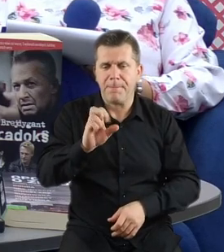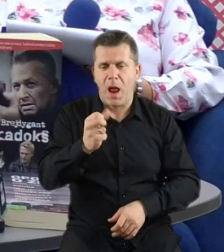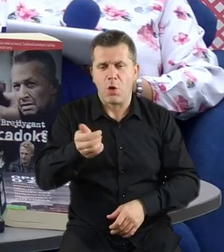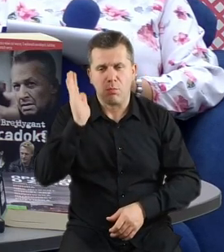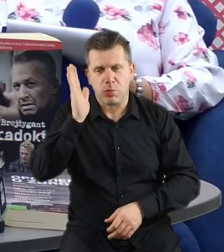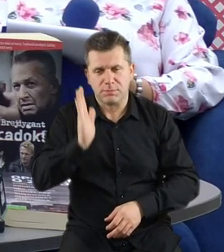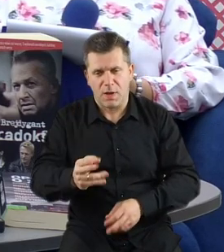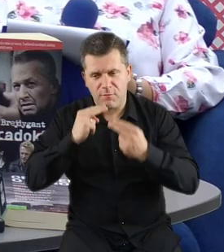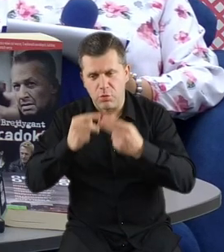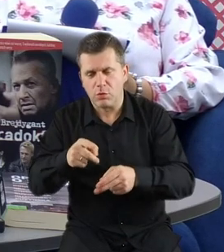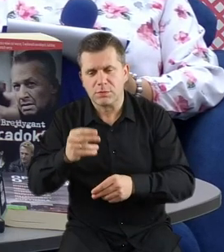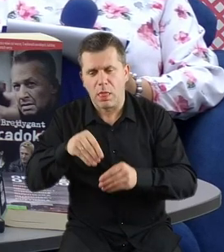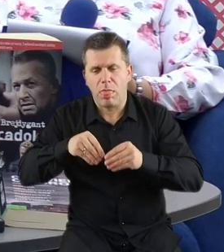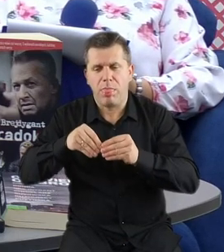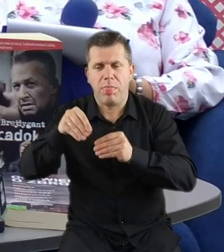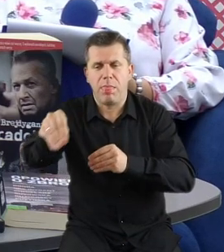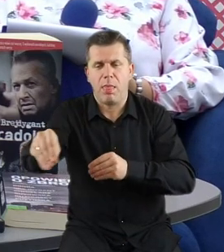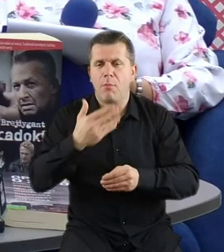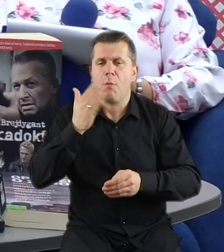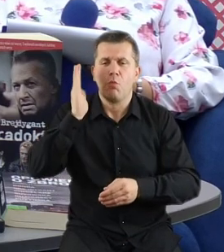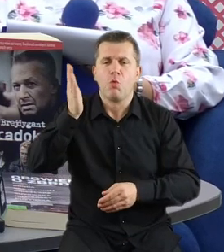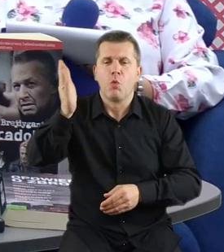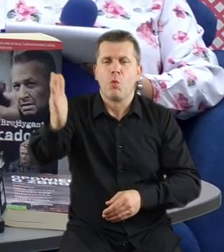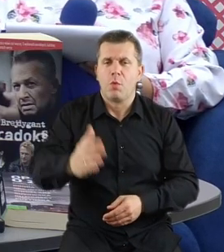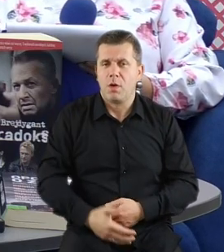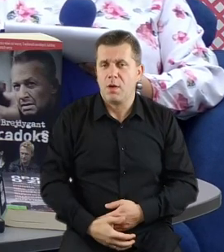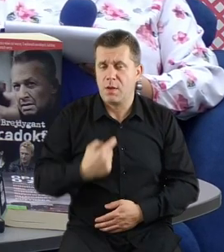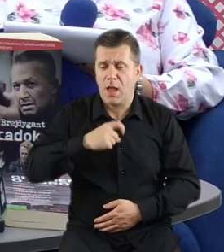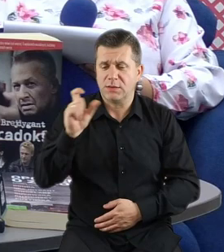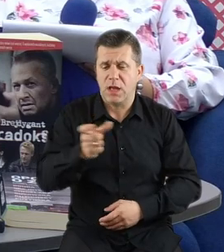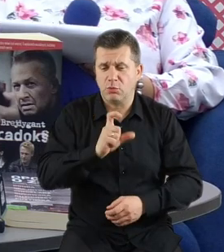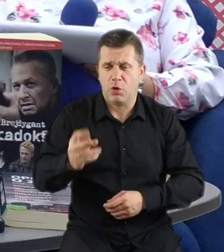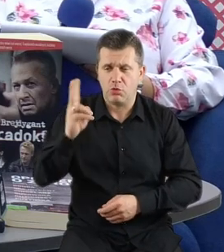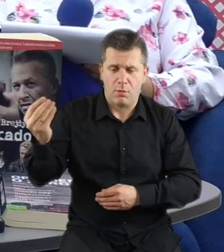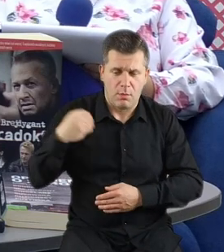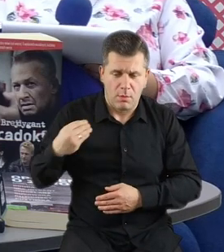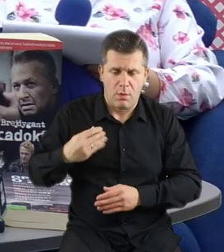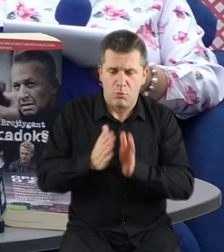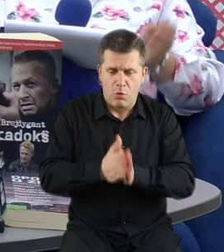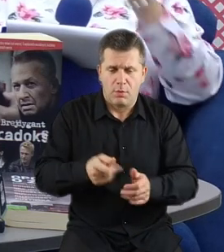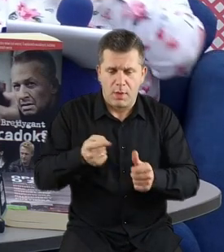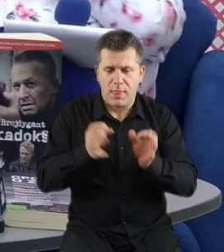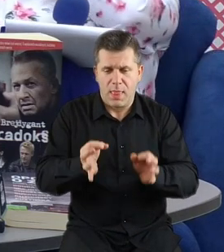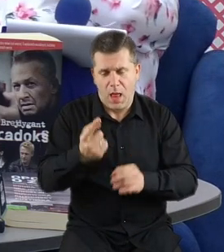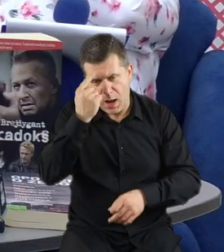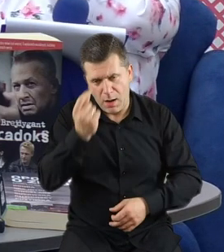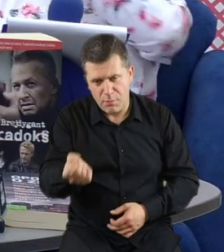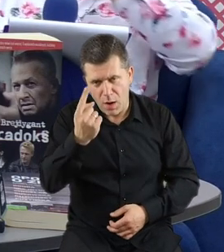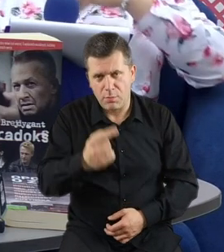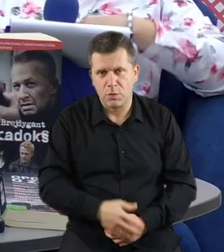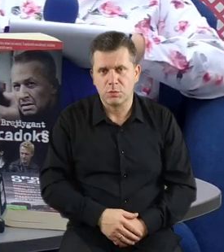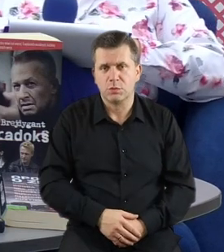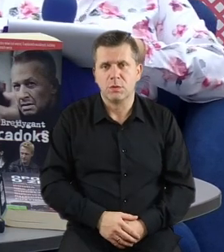ciągle jest to później. Ja, bo mnie co pewien czas ktoś prosi, żebym przygotował teraz pomysł.